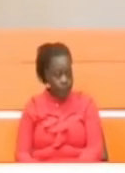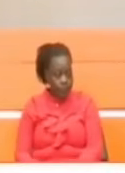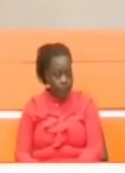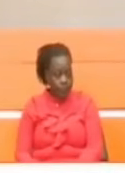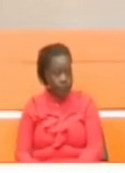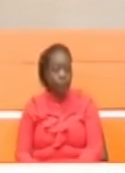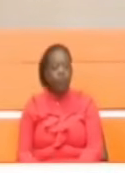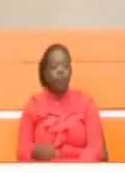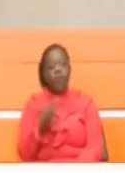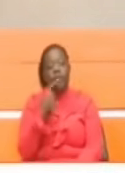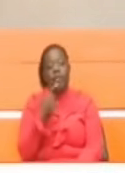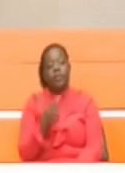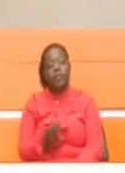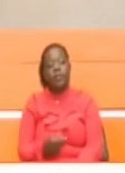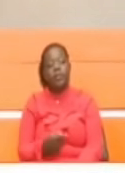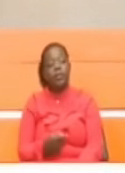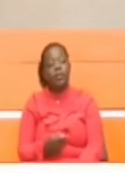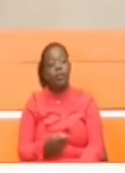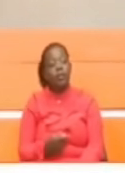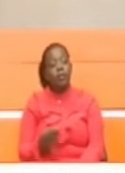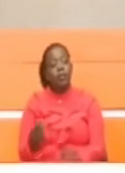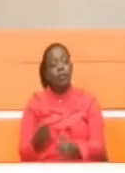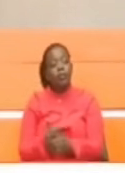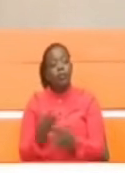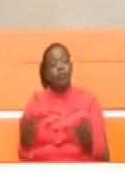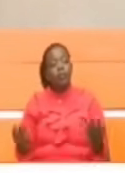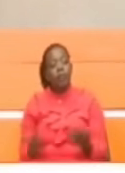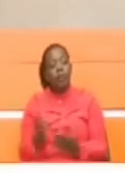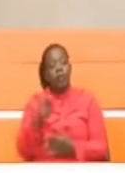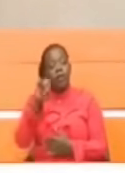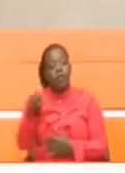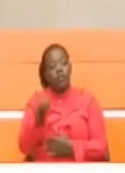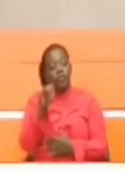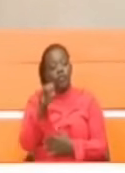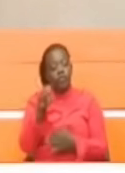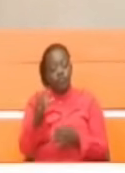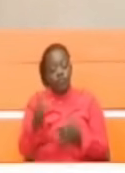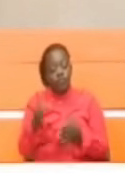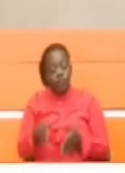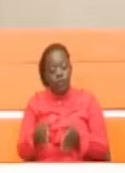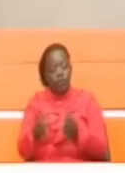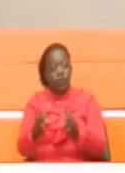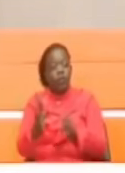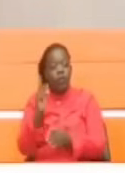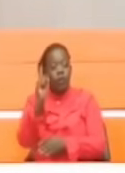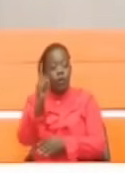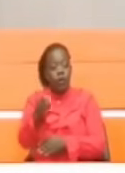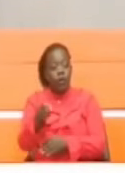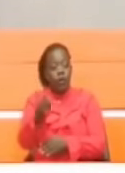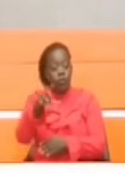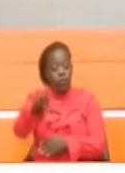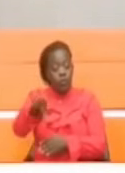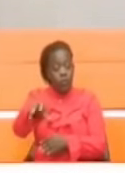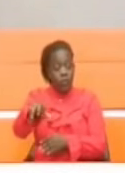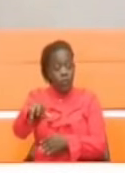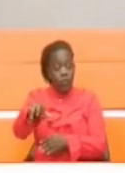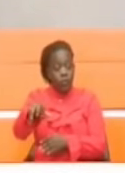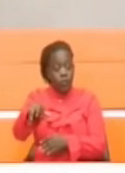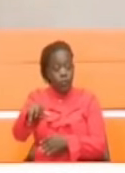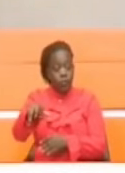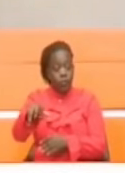wanti aba abada ba side za Jinja Road ngadde no mutawo